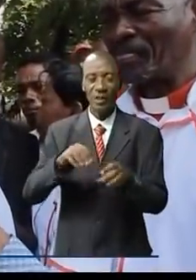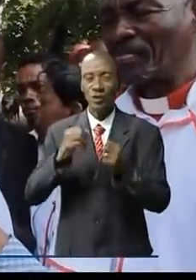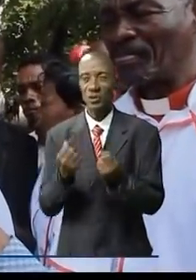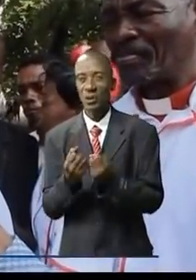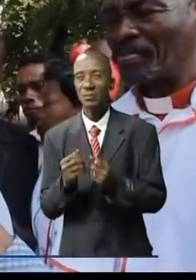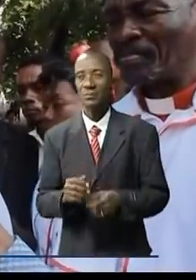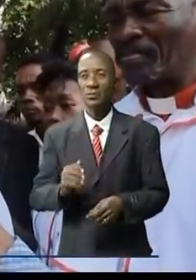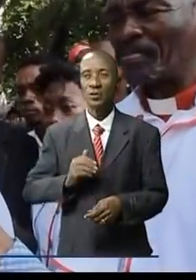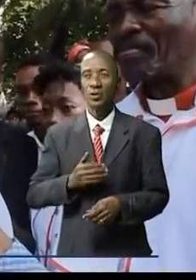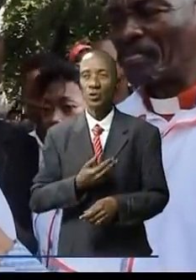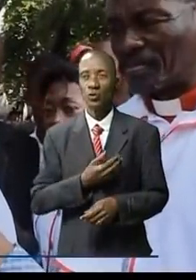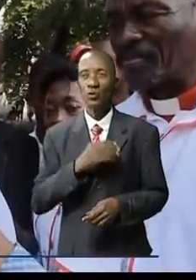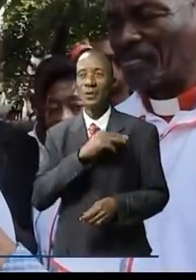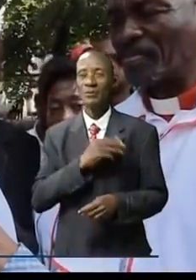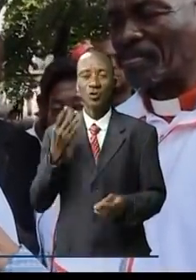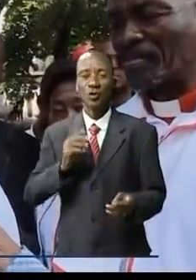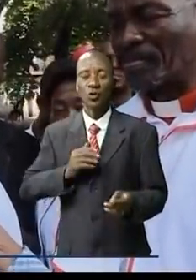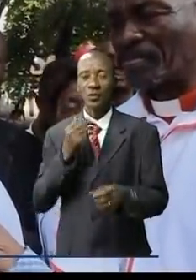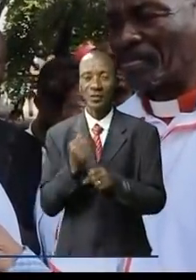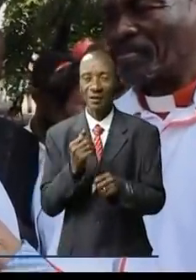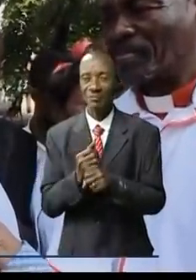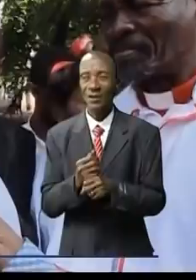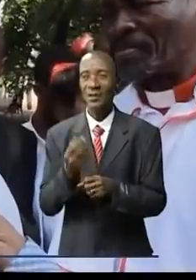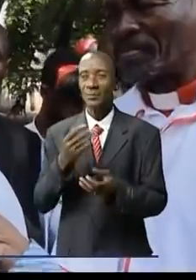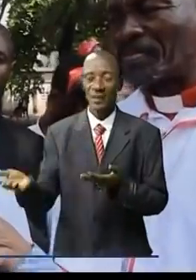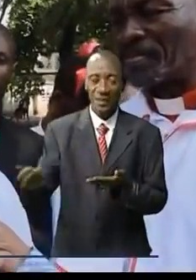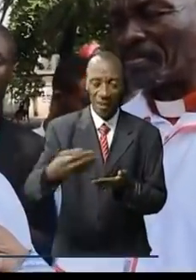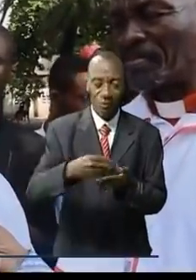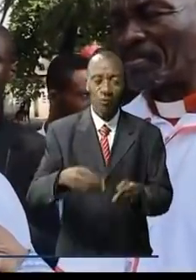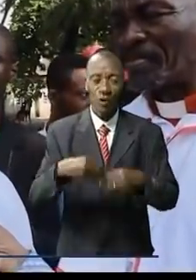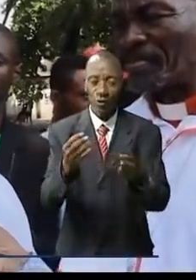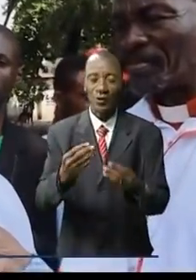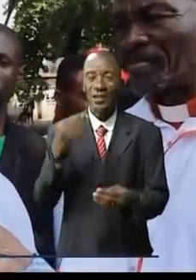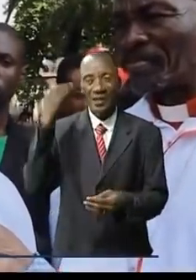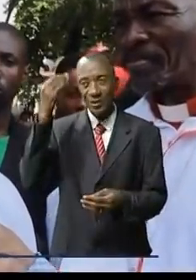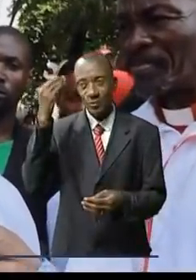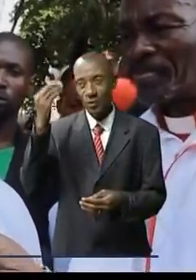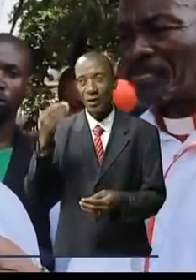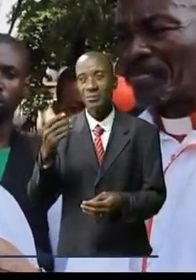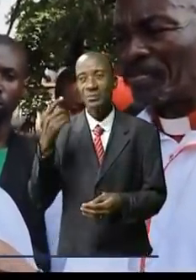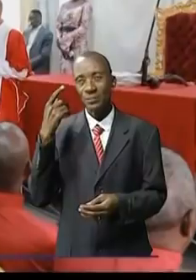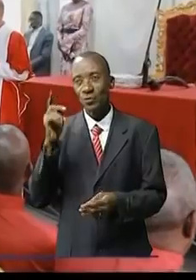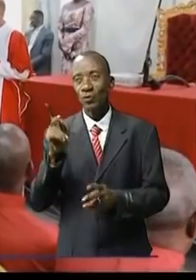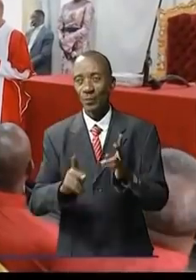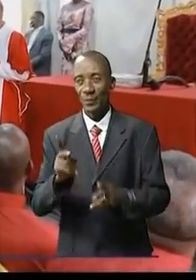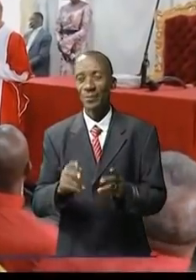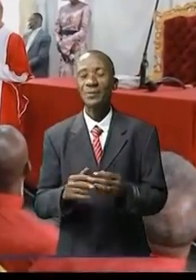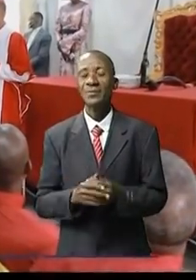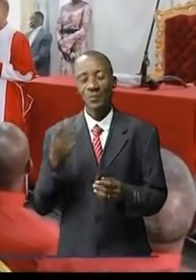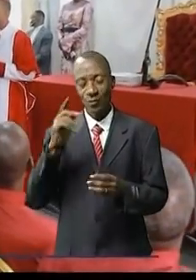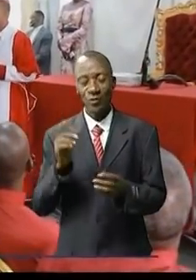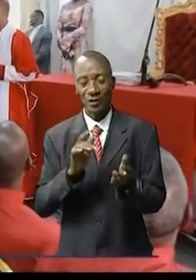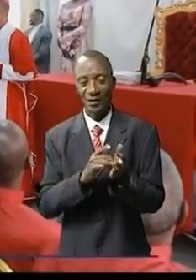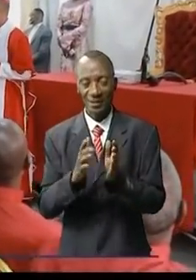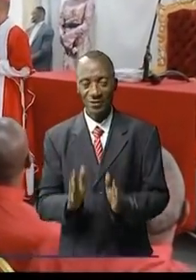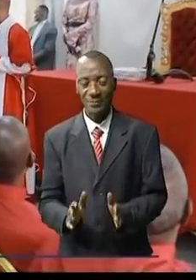pouvoir restaurer l'Église et remettre chaque chose à sa place de façon que l'Église puisse reprendre son valeur d'antan. Cette consécration a été